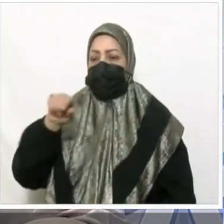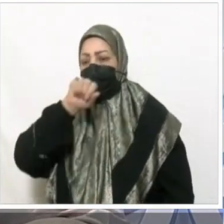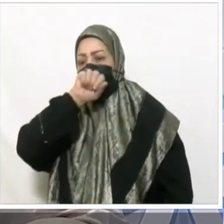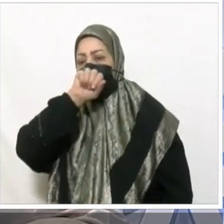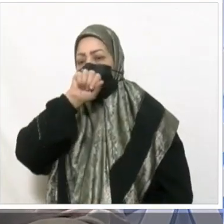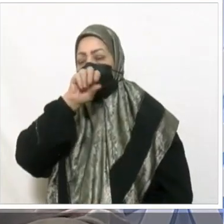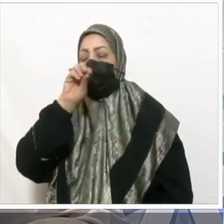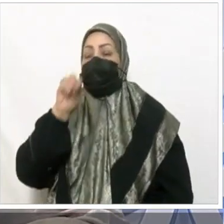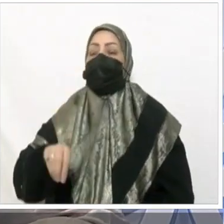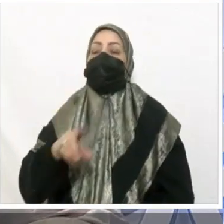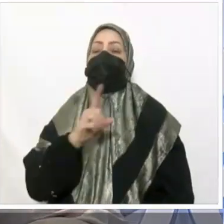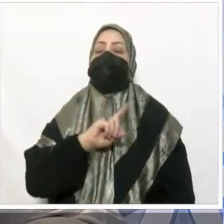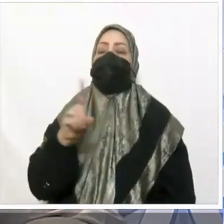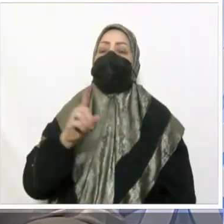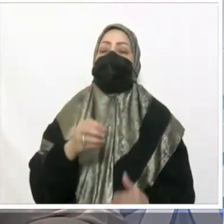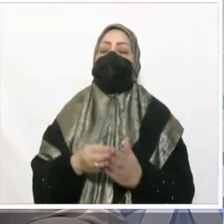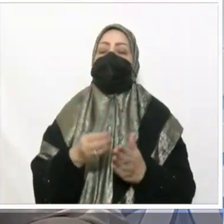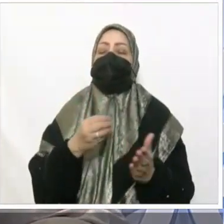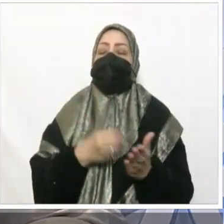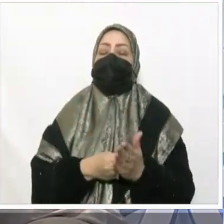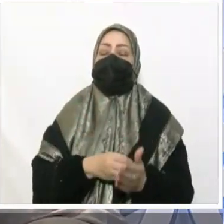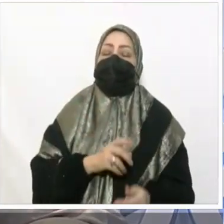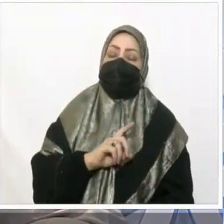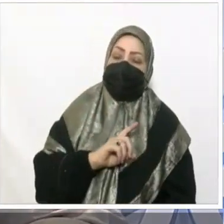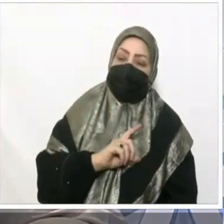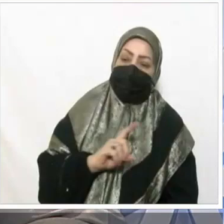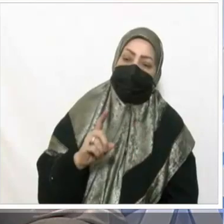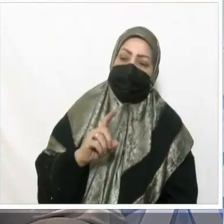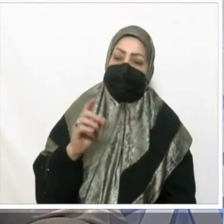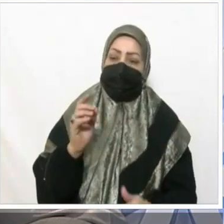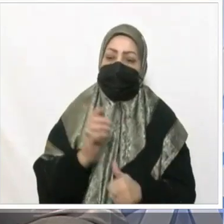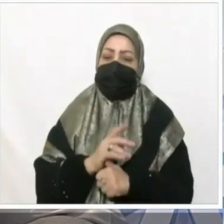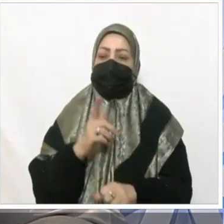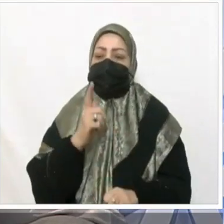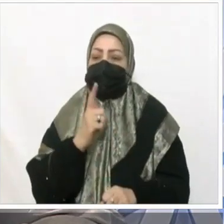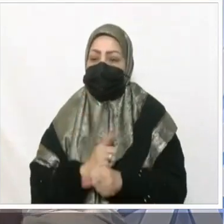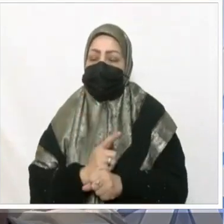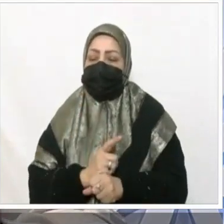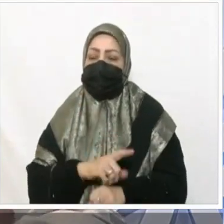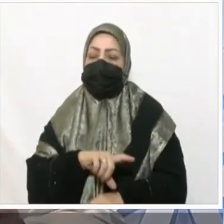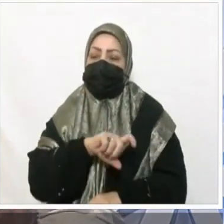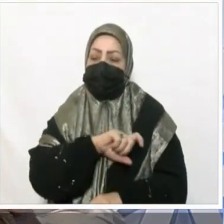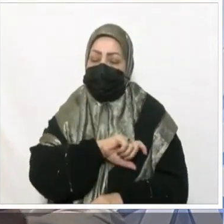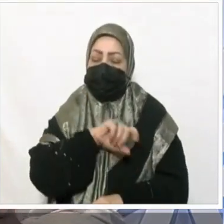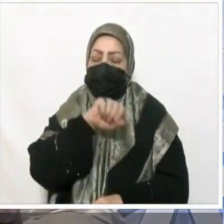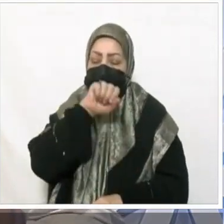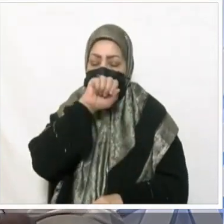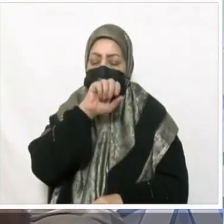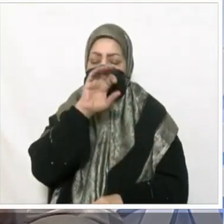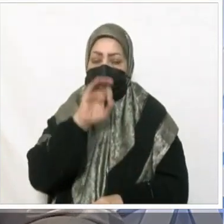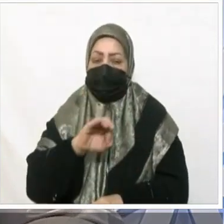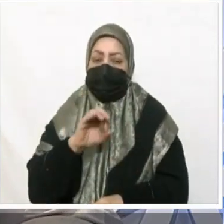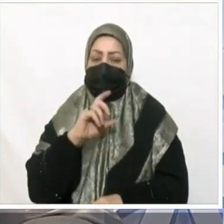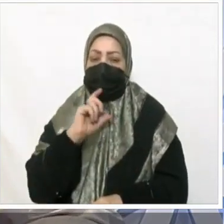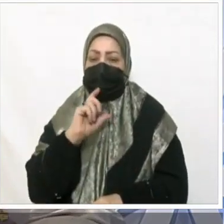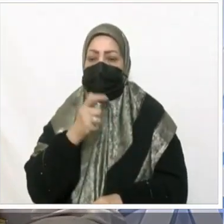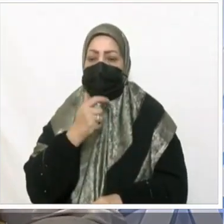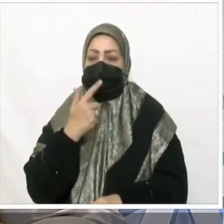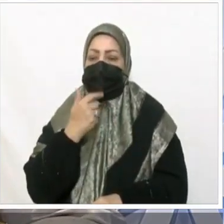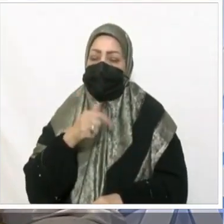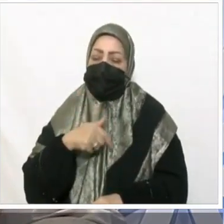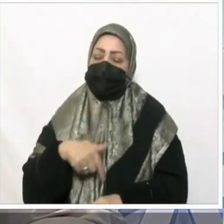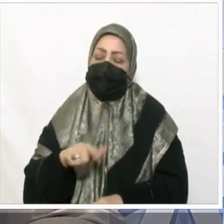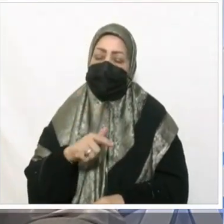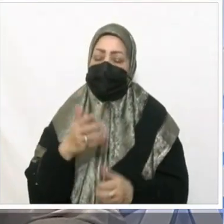غسلا واحدا للجنابة وكذلك للحيض. المهم الآن هذه المرأة الحائض التي حدثت لها